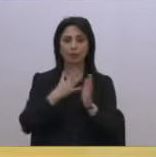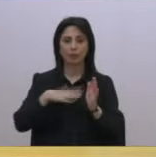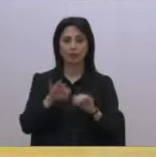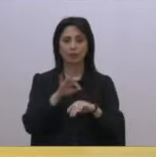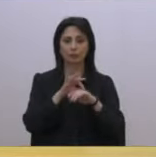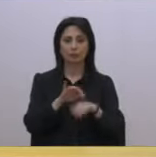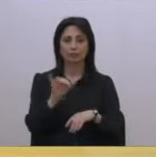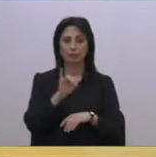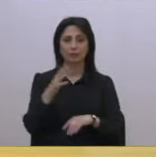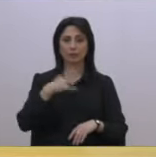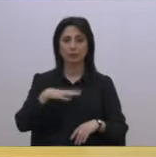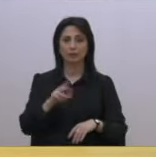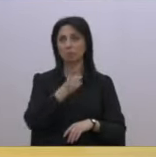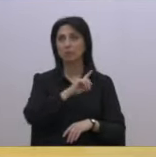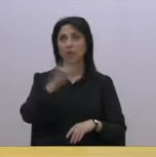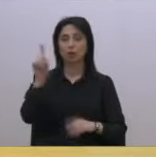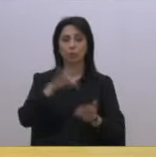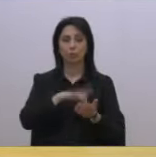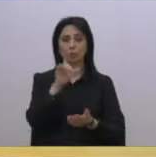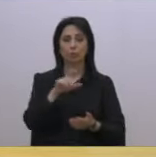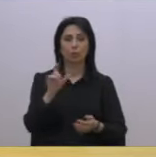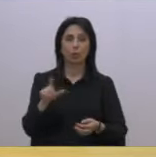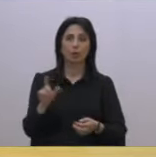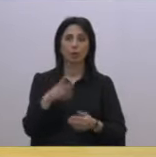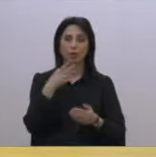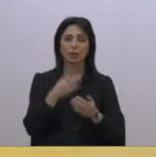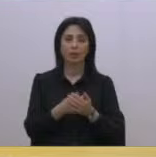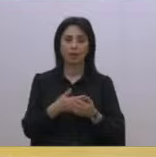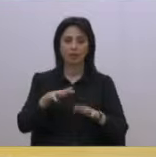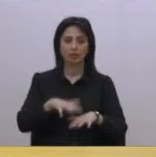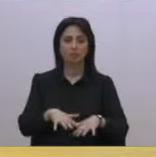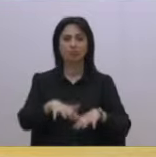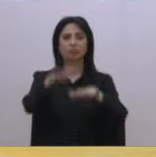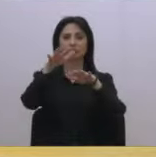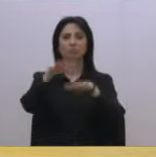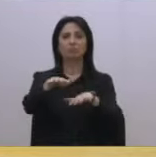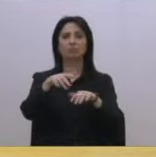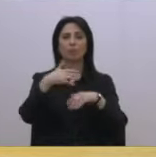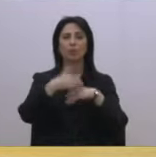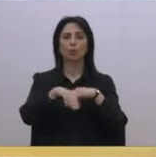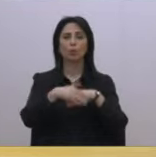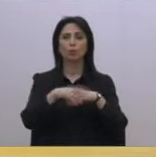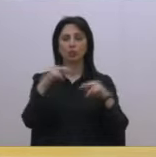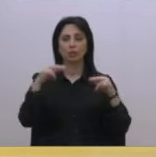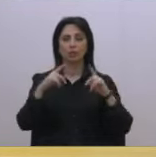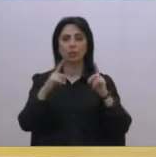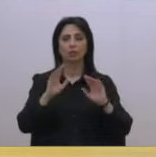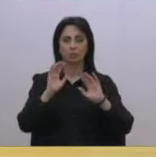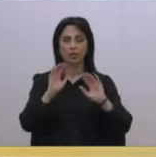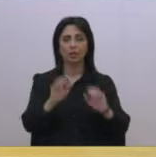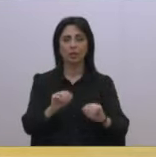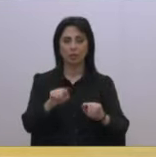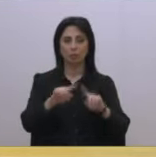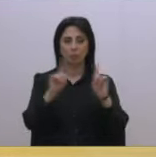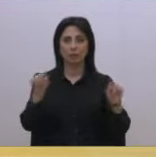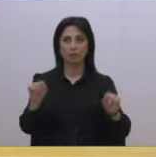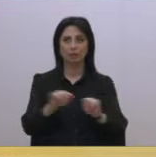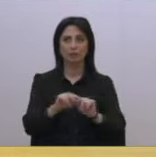ჩატარდა, სადაც საქართველოს მილიონმა მოქალაქემ თავისი გამოსვლით ქუჩაში დაადასტურა მხარდაჭერა ამ